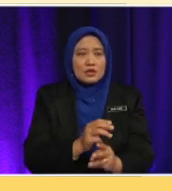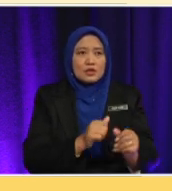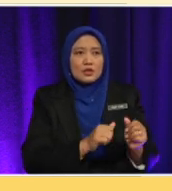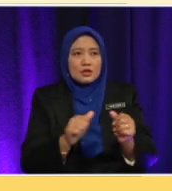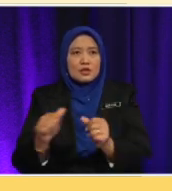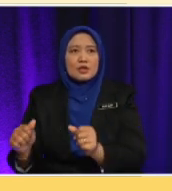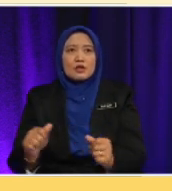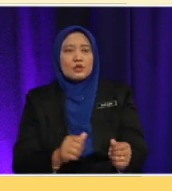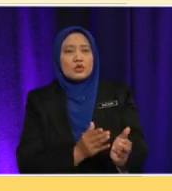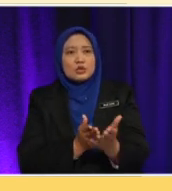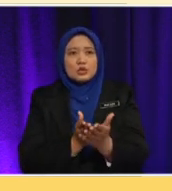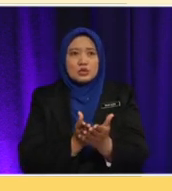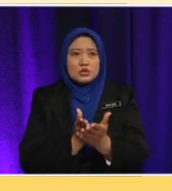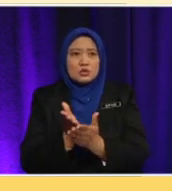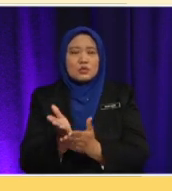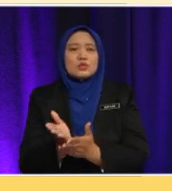2